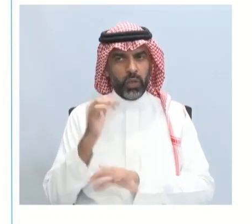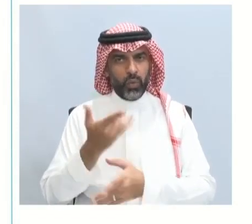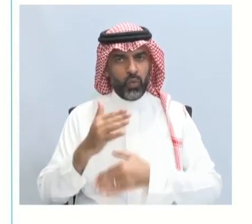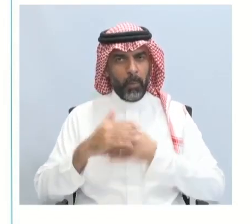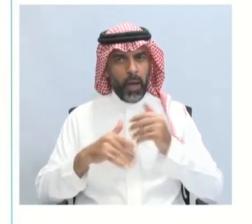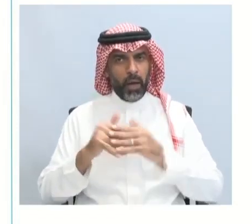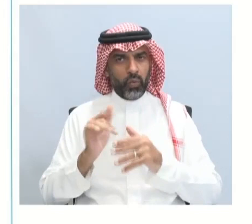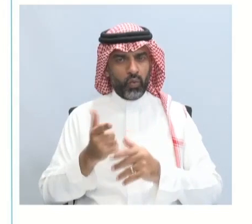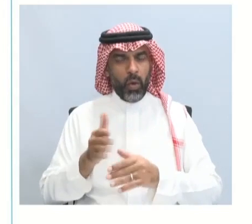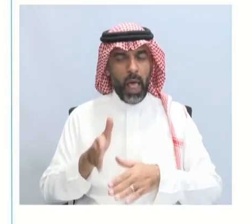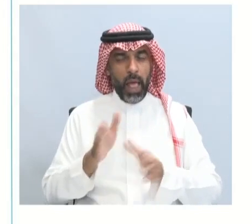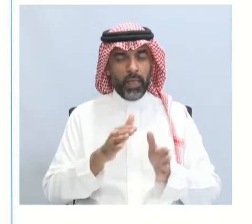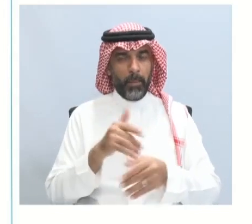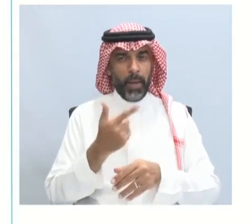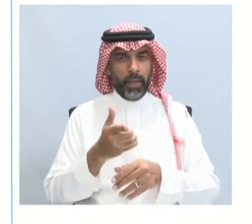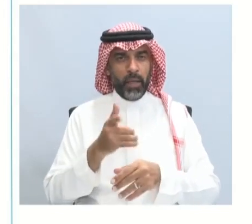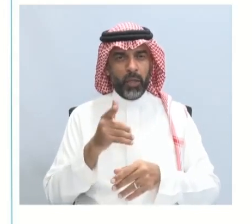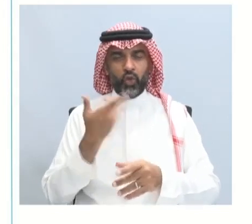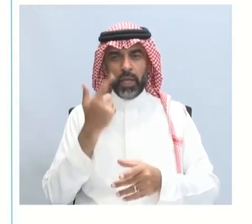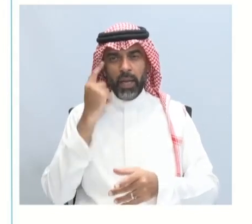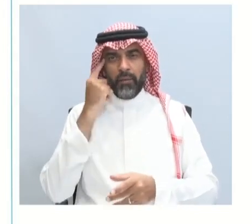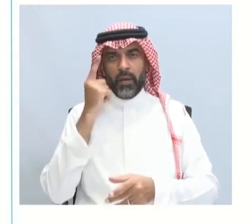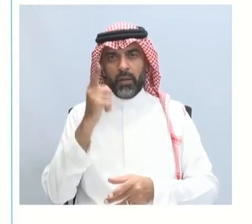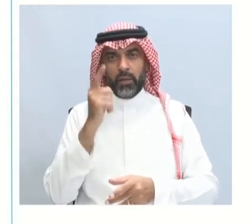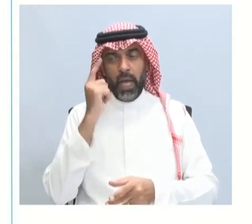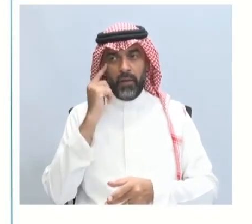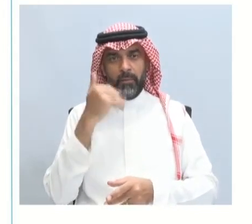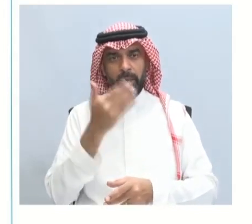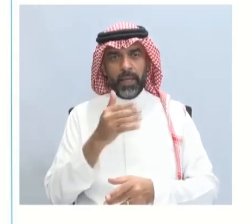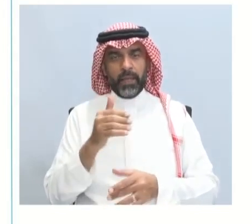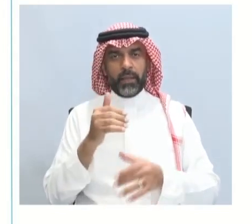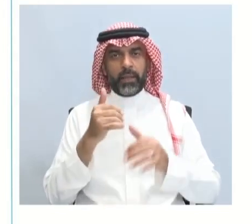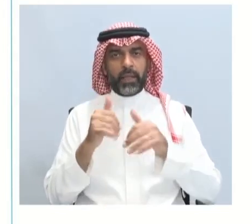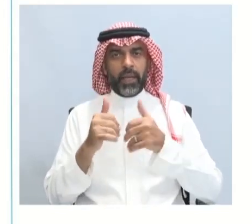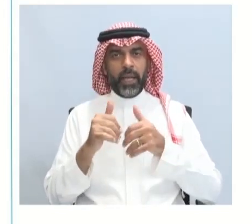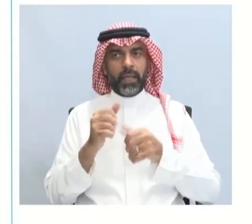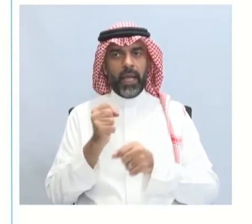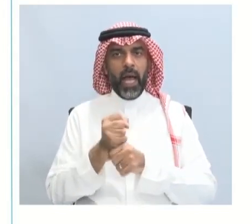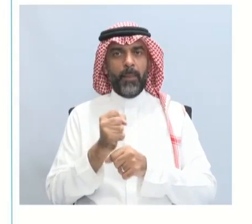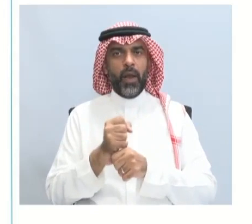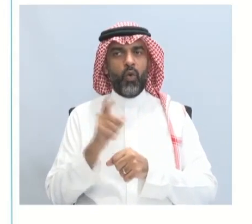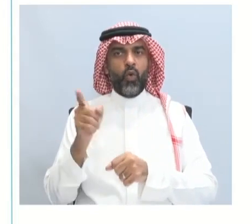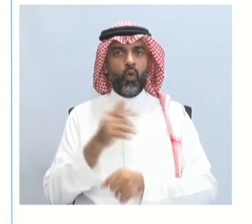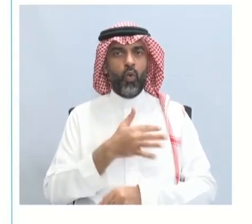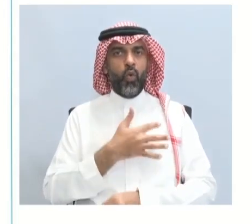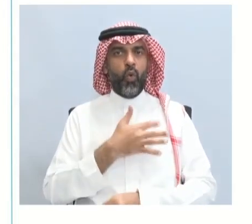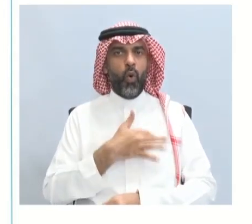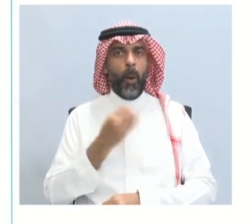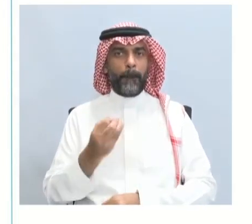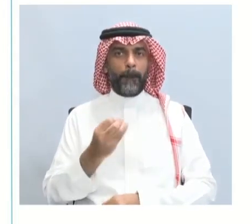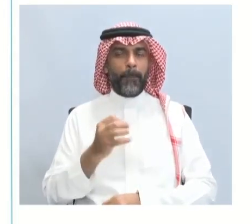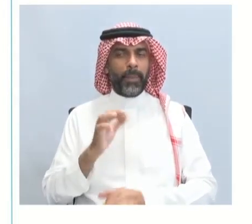وايضا تكتشف طريقه التعامل والعمل التي يفضلها كل رئيس او كل مدير له اسلوبه في